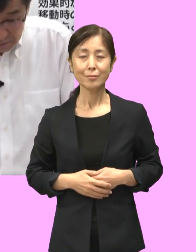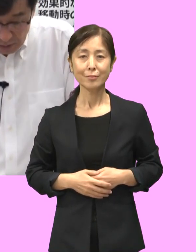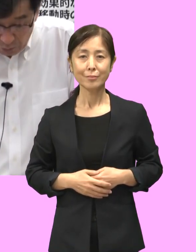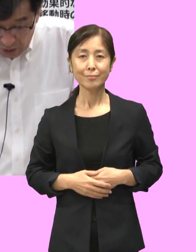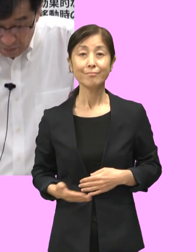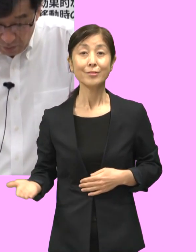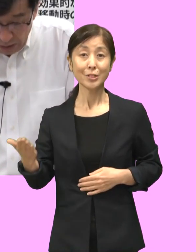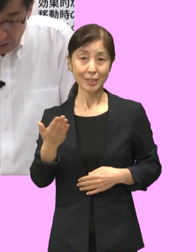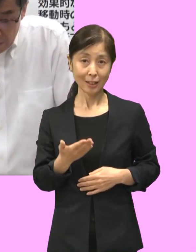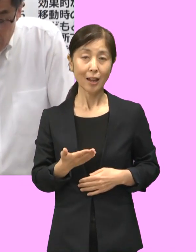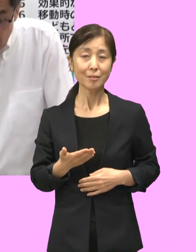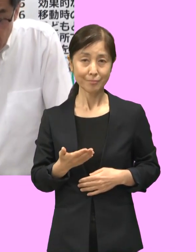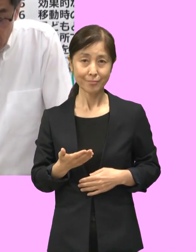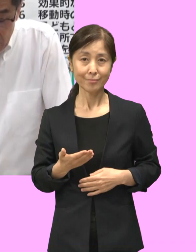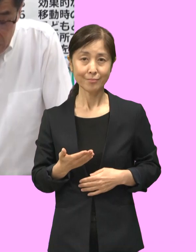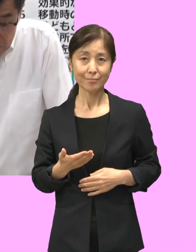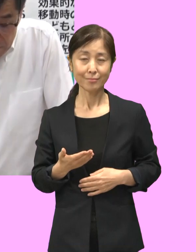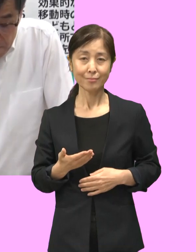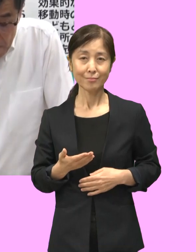続いて5点目は、